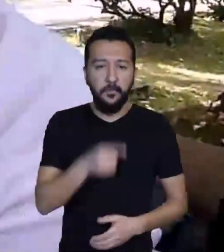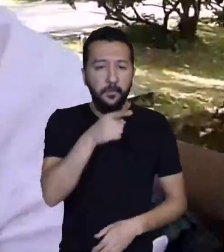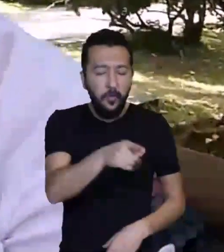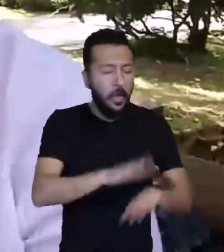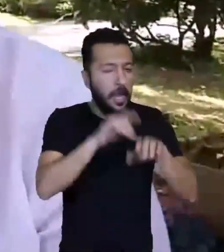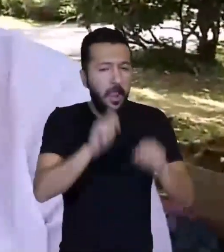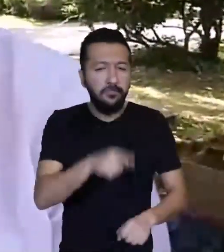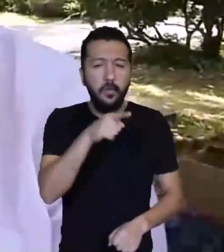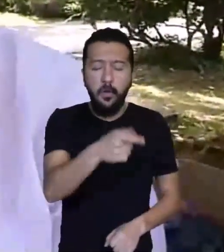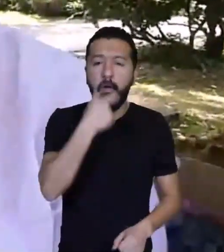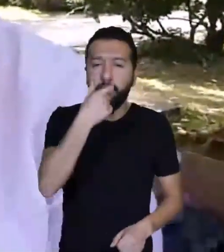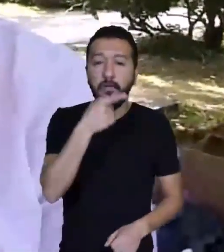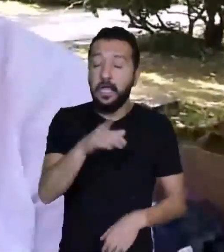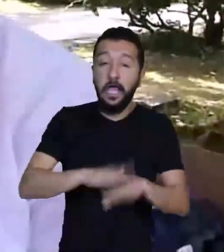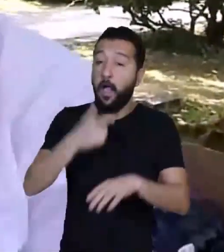Evet, nasıl yaptın poğaçayı anla?